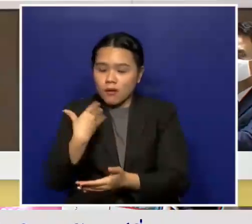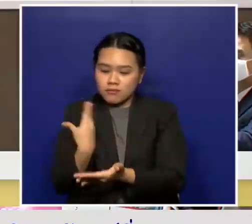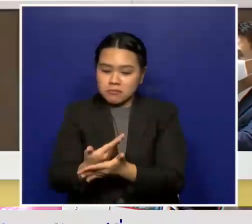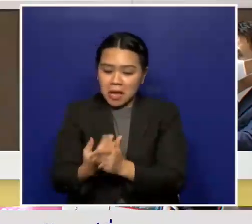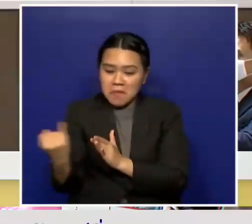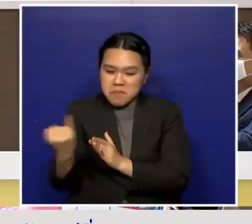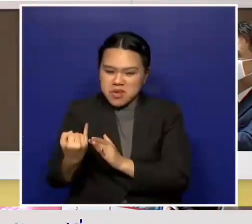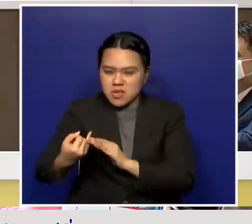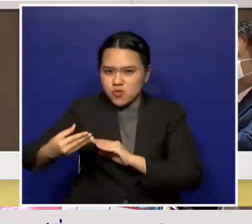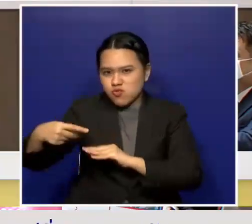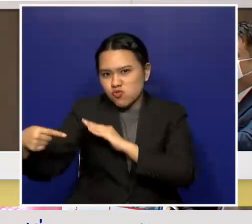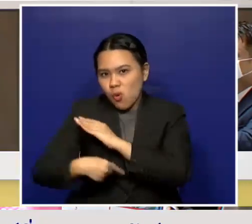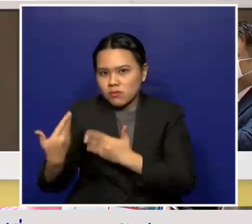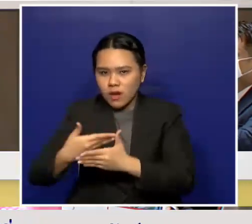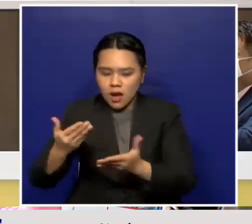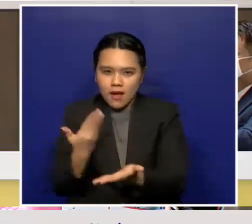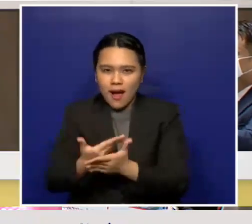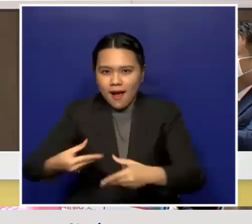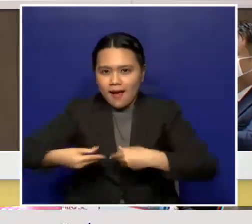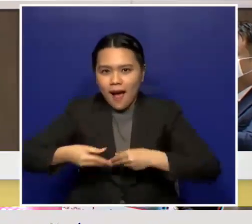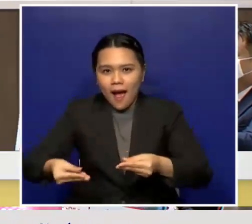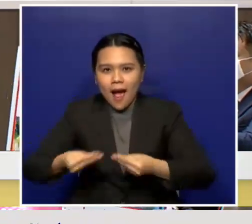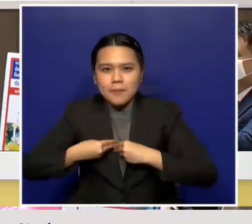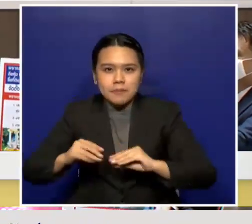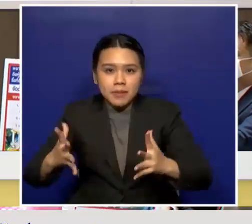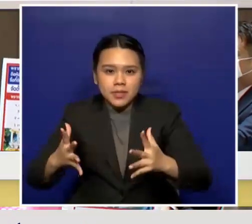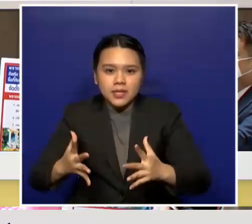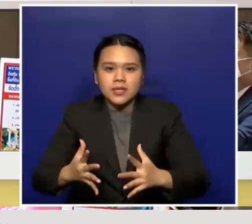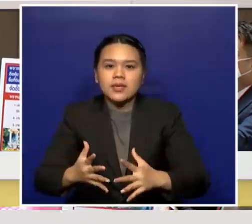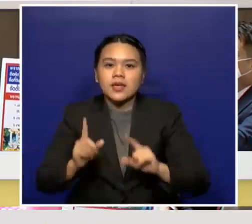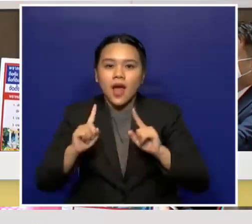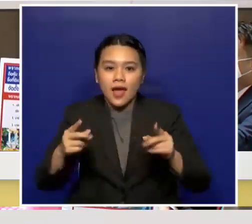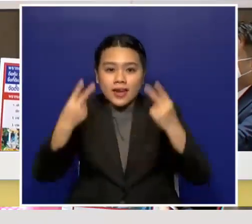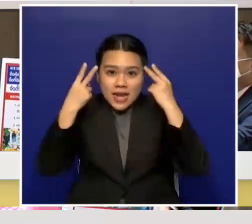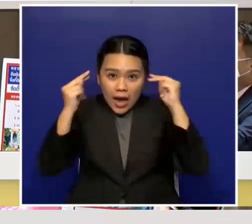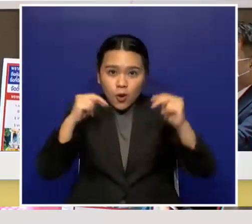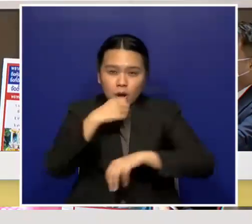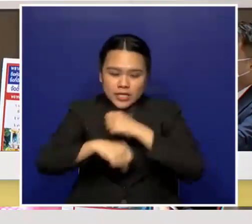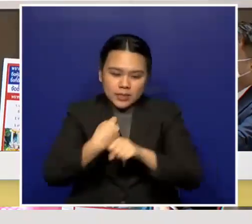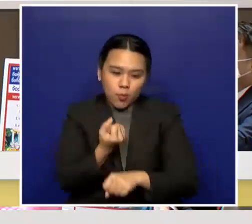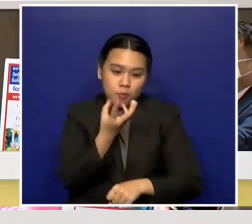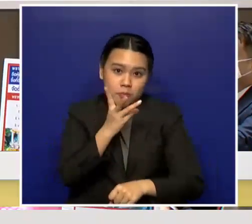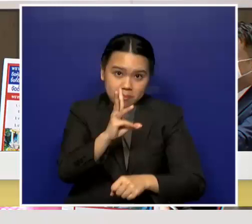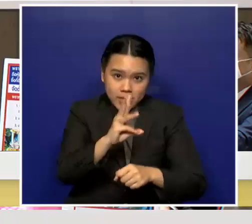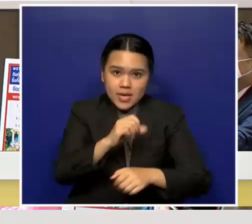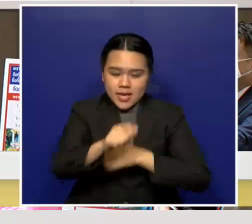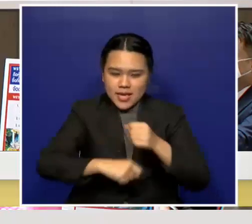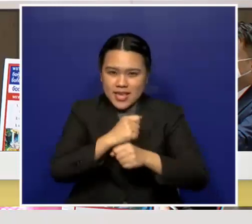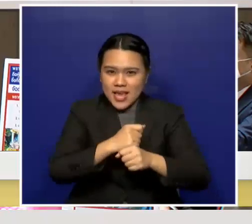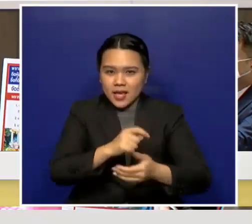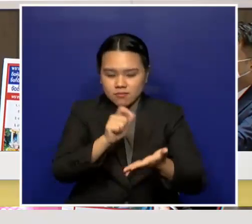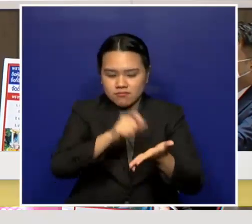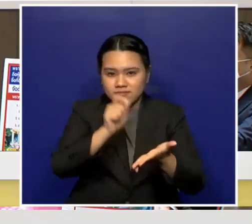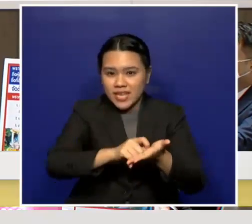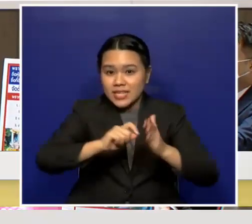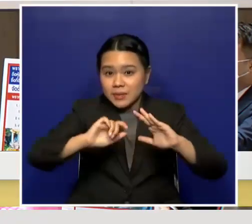นี่ไงฮะ16ปีแห่งความหลังนายก16ปีเนี่ยเขาไม่เซ็นให้นะกฤษฎีกาตีความมาแล้วเขาดองไว้เขาไม่กล้